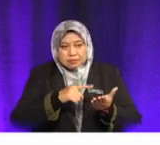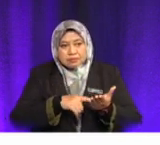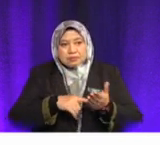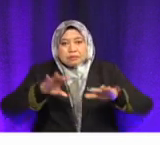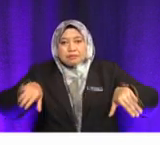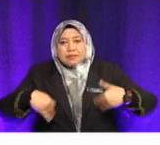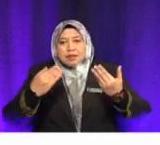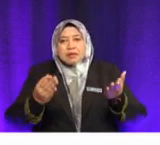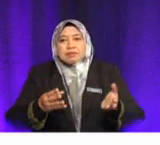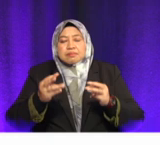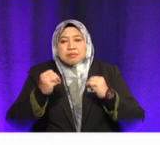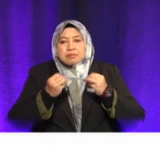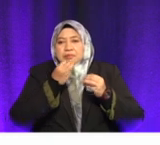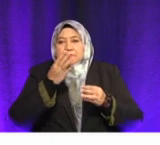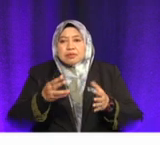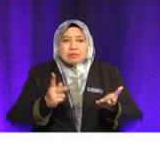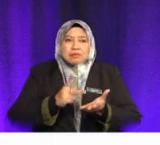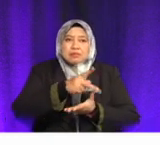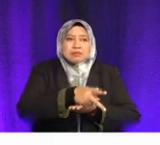dia adalah location